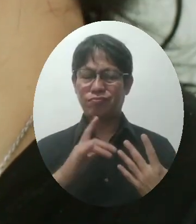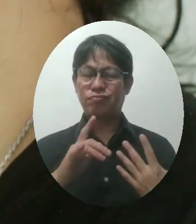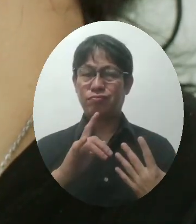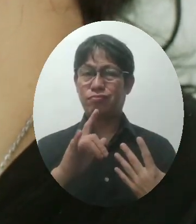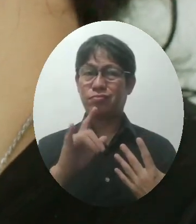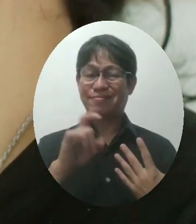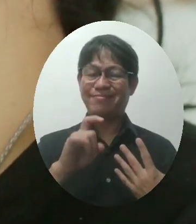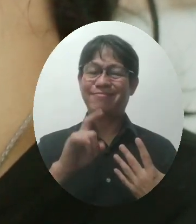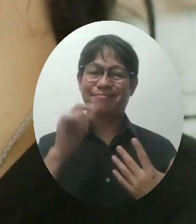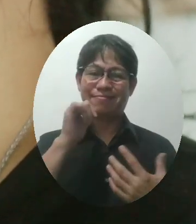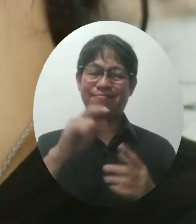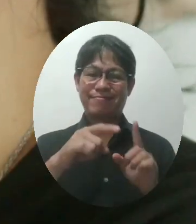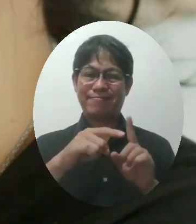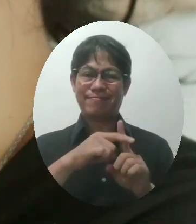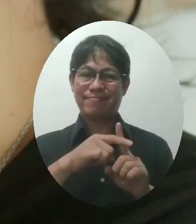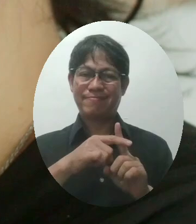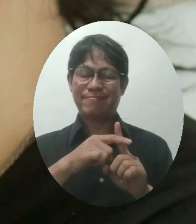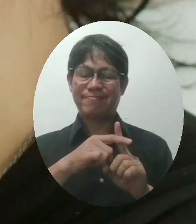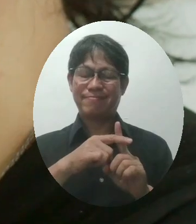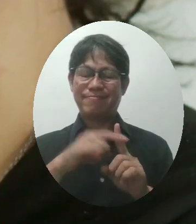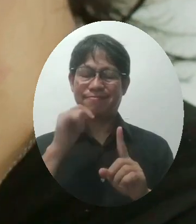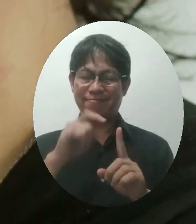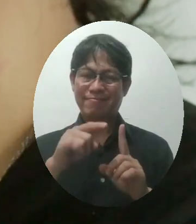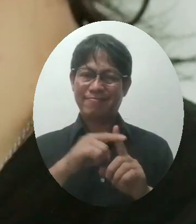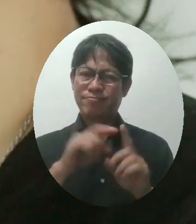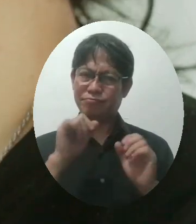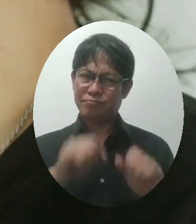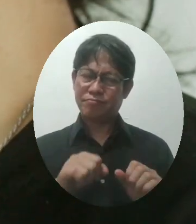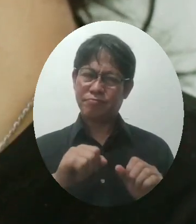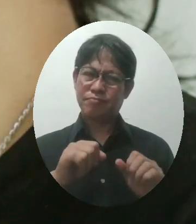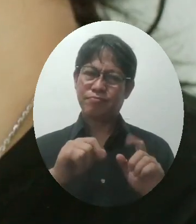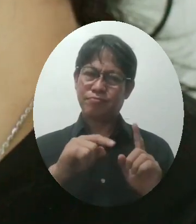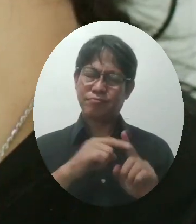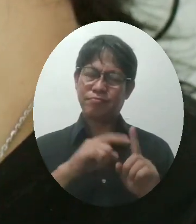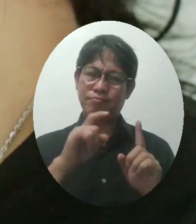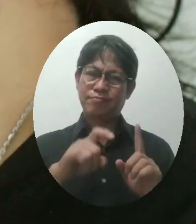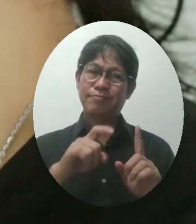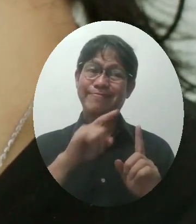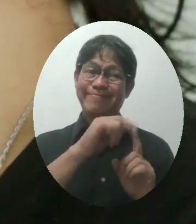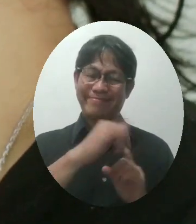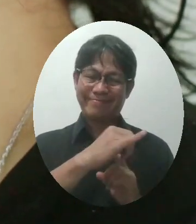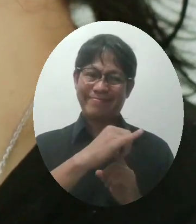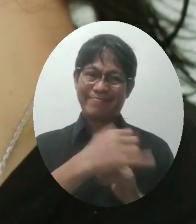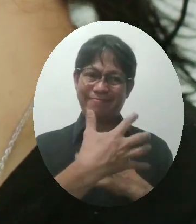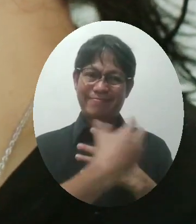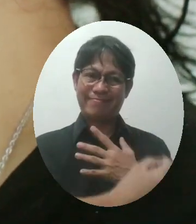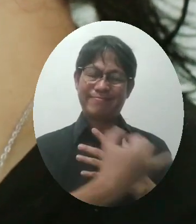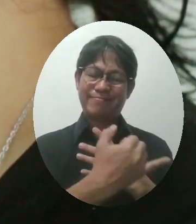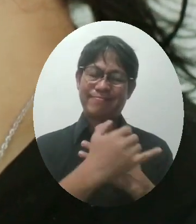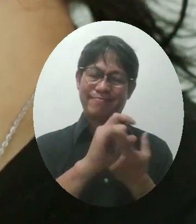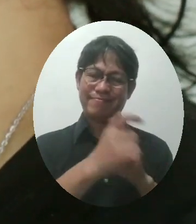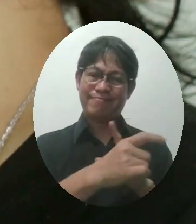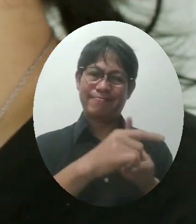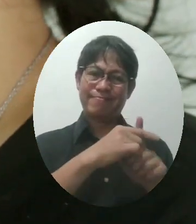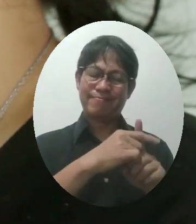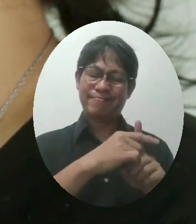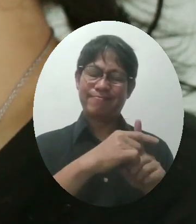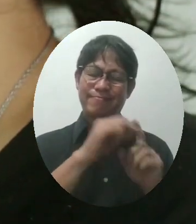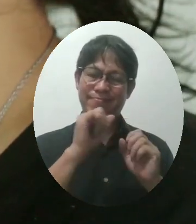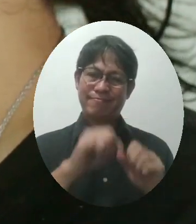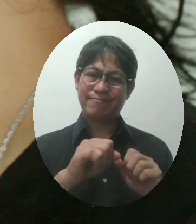mga bata makaapekto 'yun para sa kanila. So pakita natin na kaya natin, so para sila kakayanin din